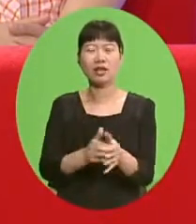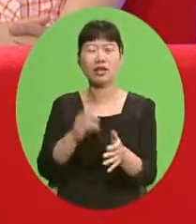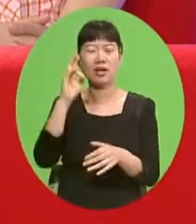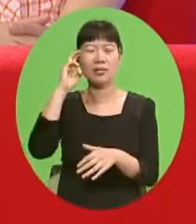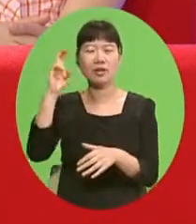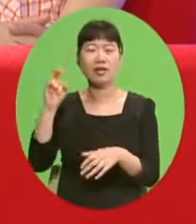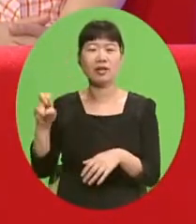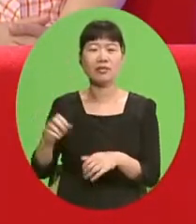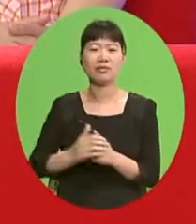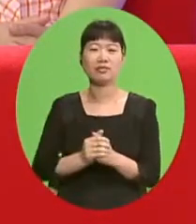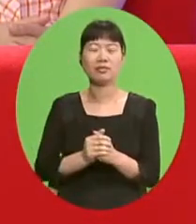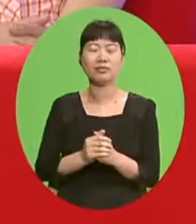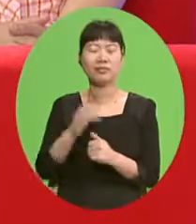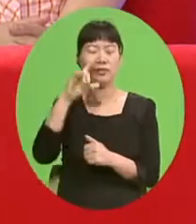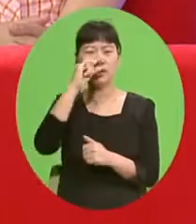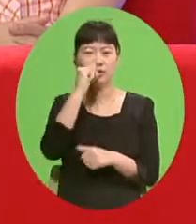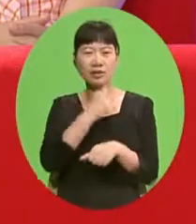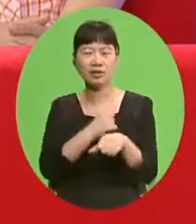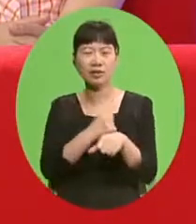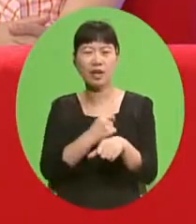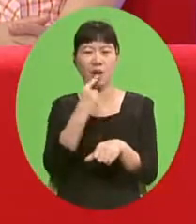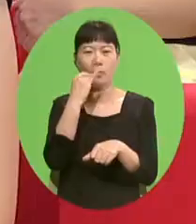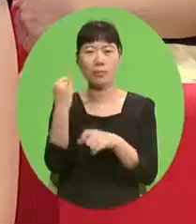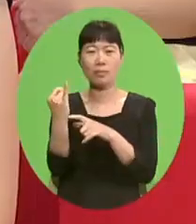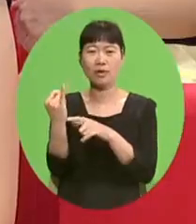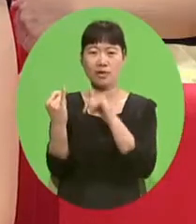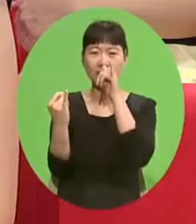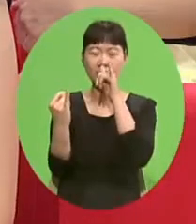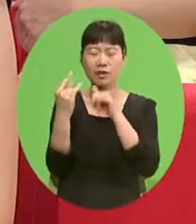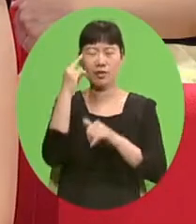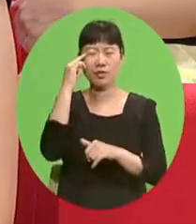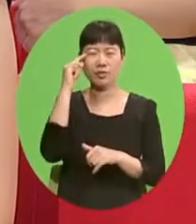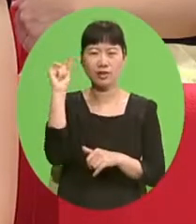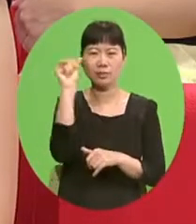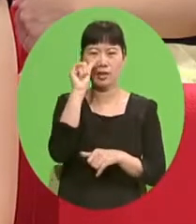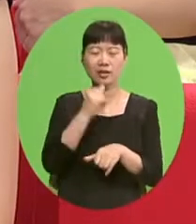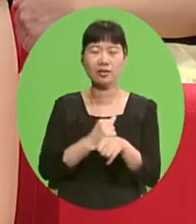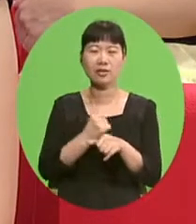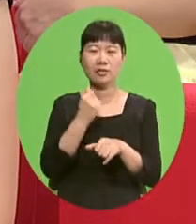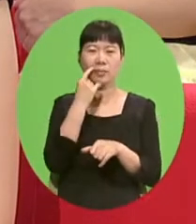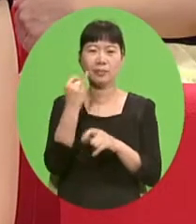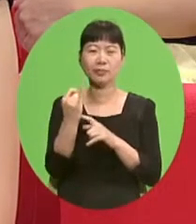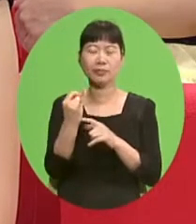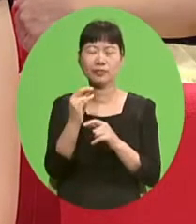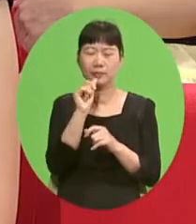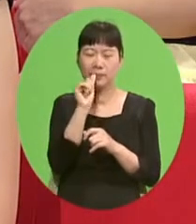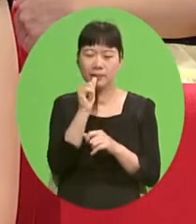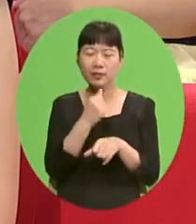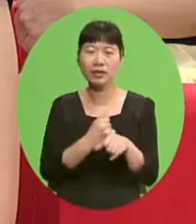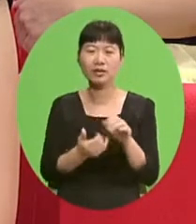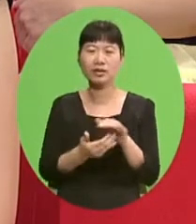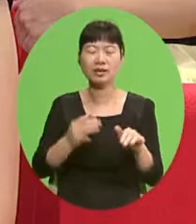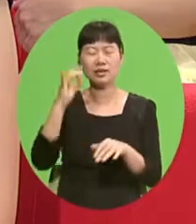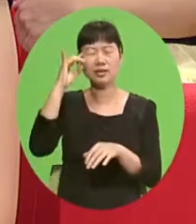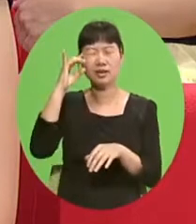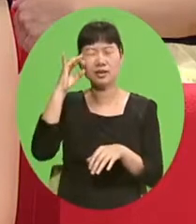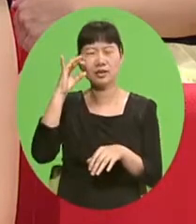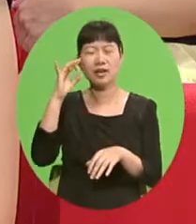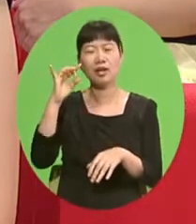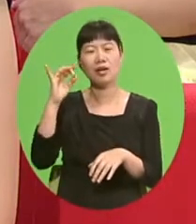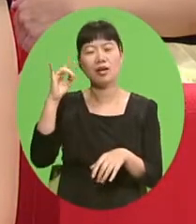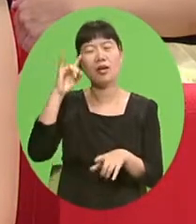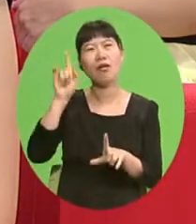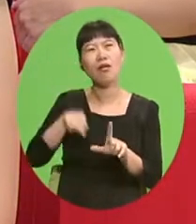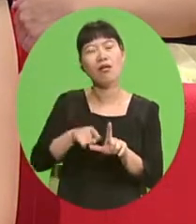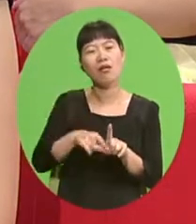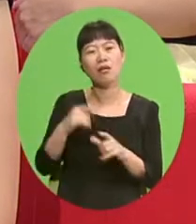아주 좀 그 예민하고 민감한 엄마들, 눈치가 아주 빠른 엄마들은 아이가 뜯기 전에 또는 심심해서 무료해서 자기